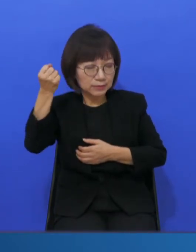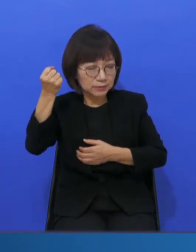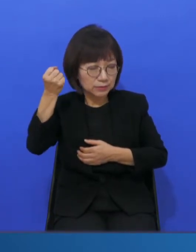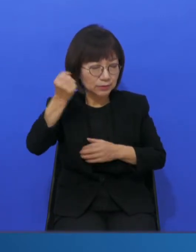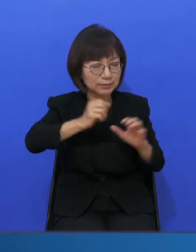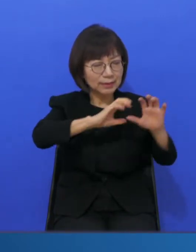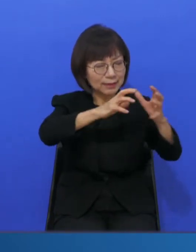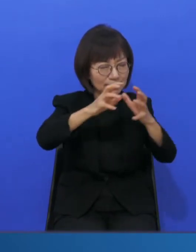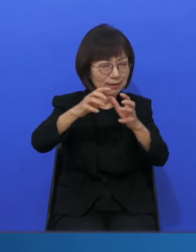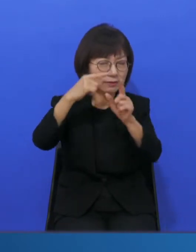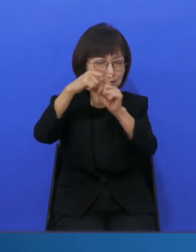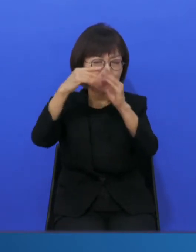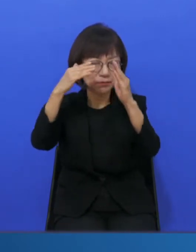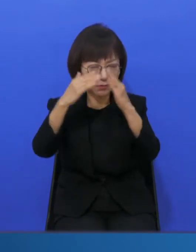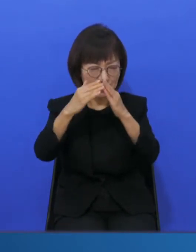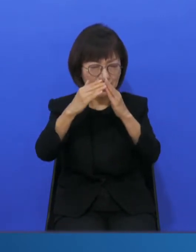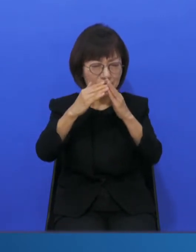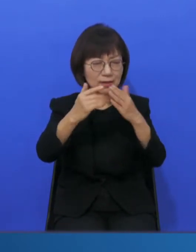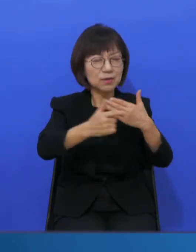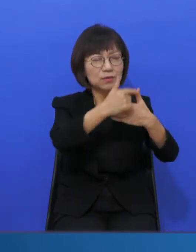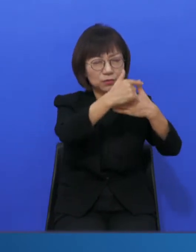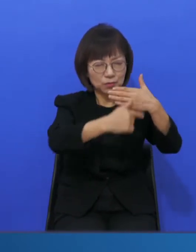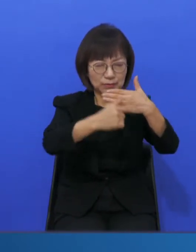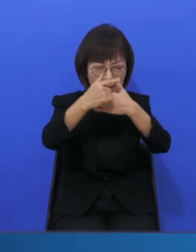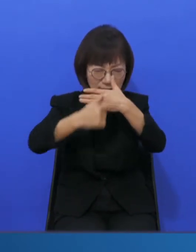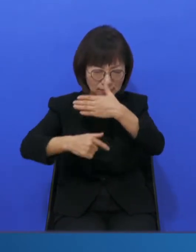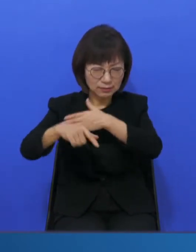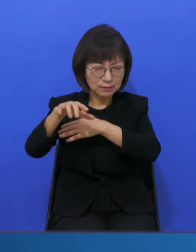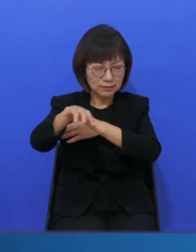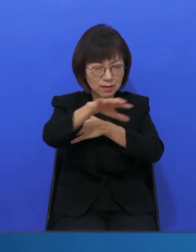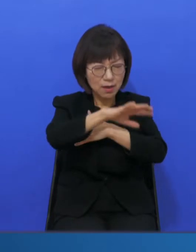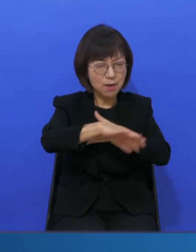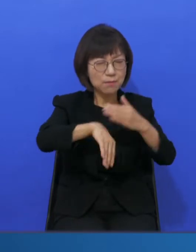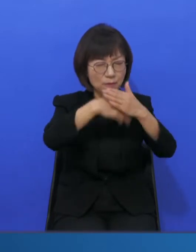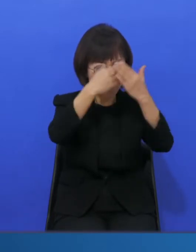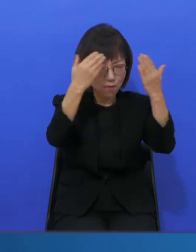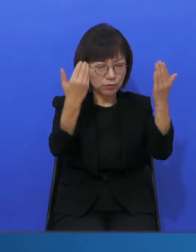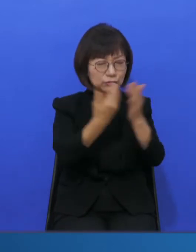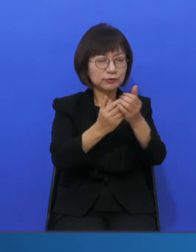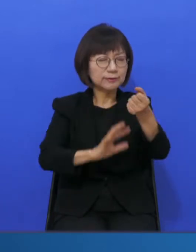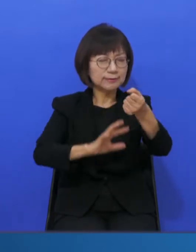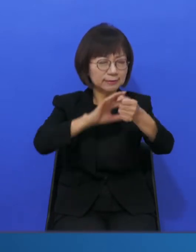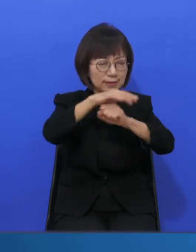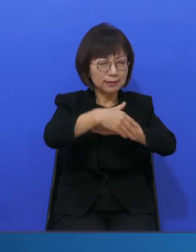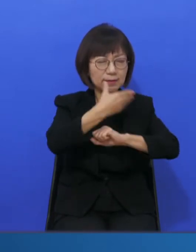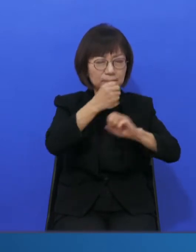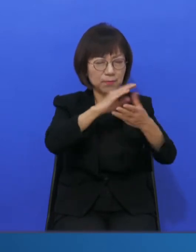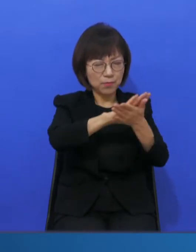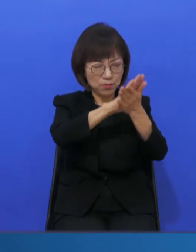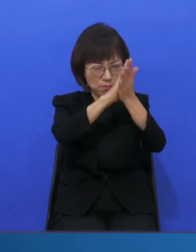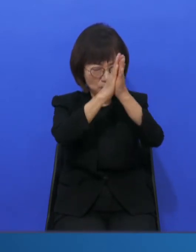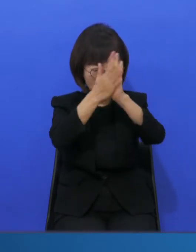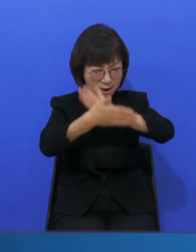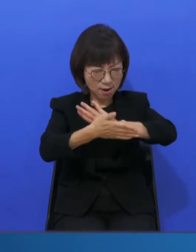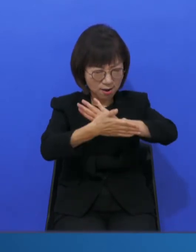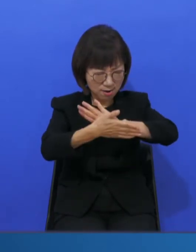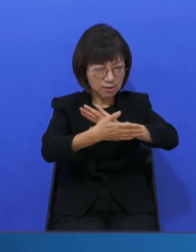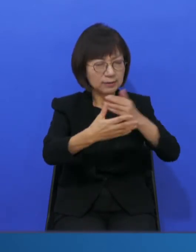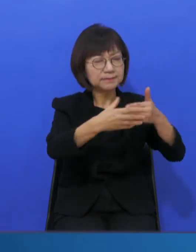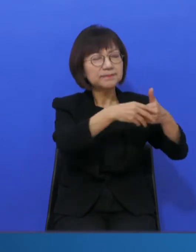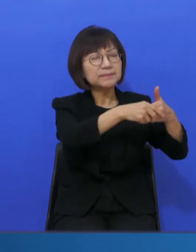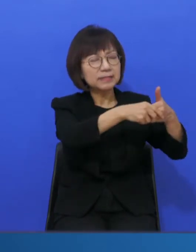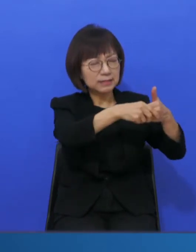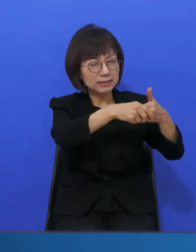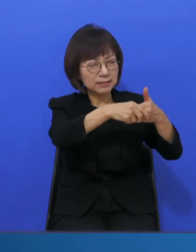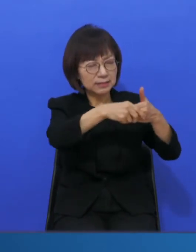교단과 모든 성도들을 세계 복음화로 견인차 역할을 감당하게 하옵시고 그 중심에 임마누엘